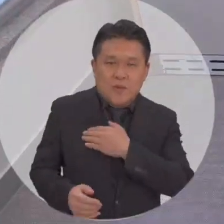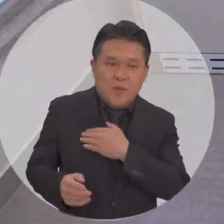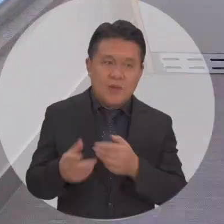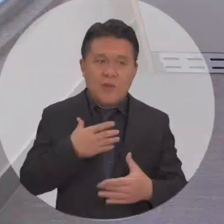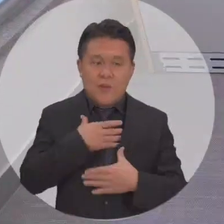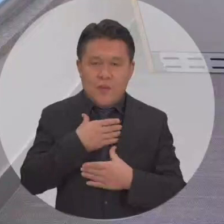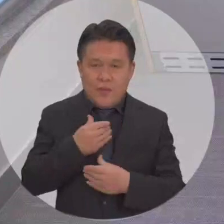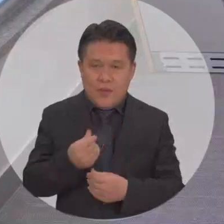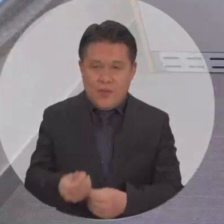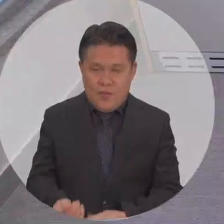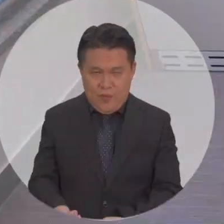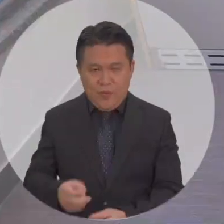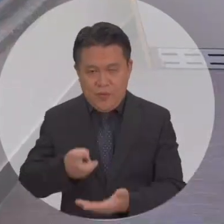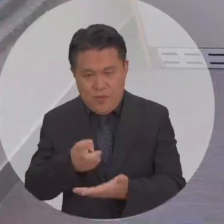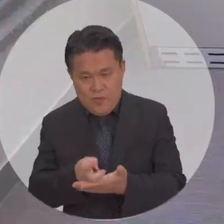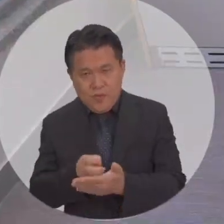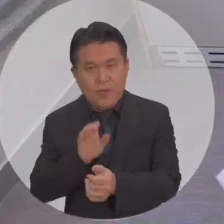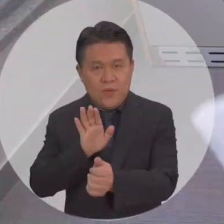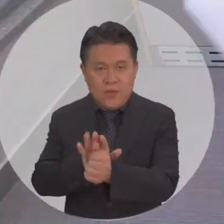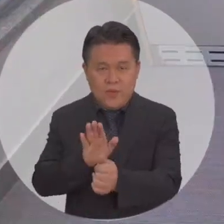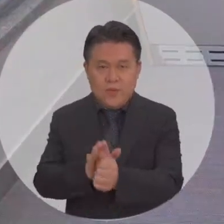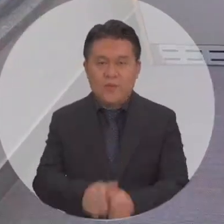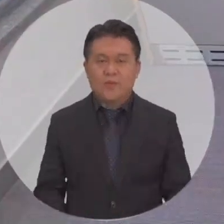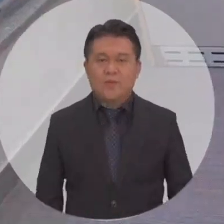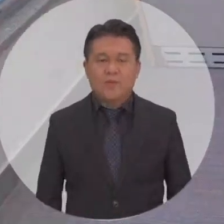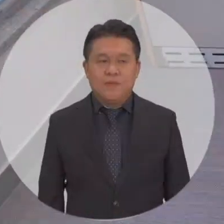움직여 편안한 자세를 취해줍니다.